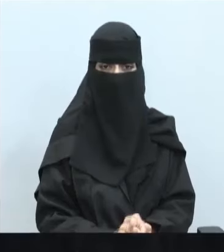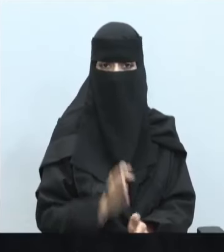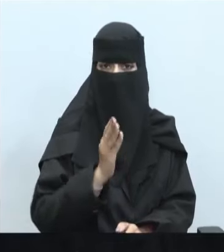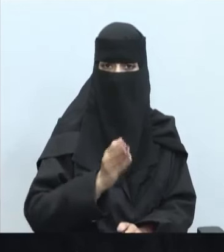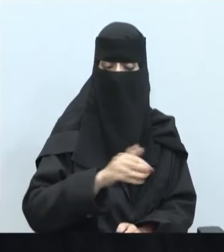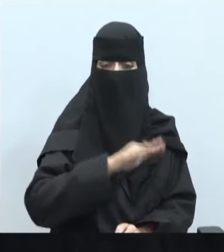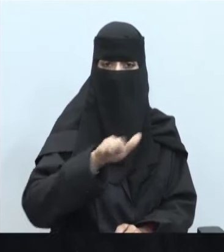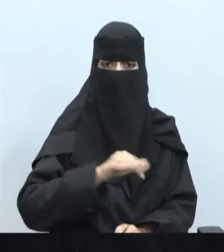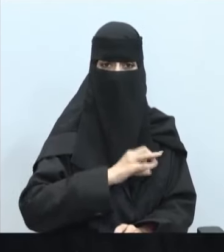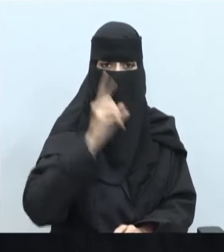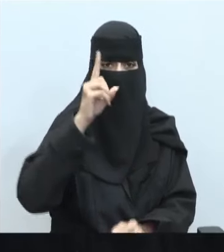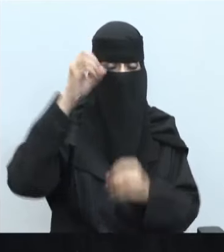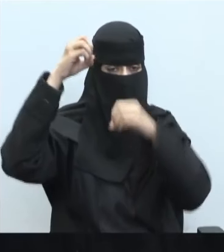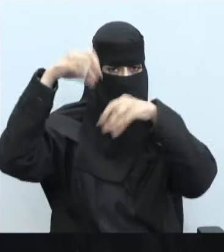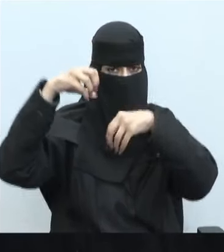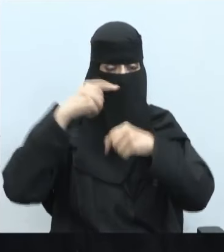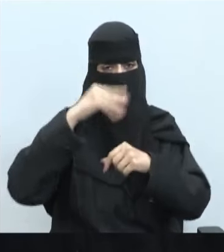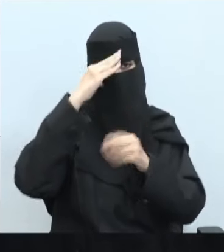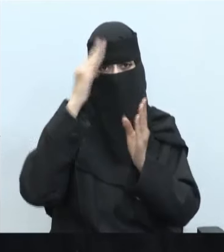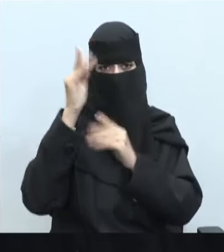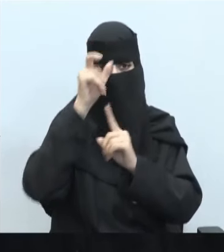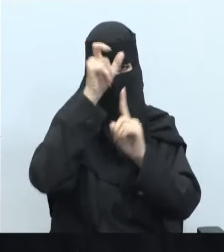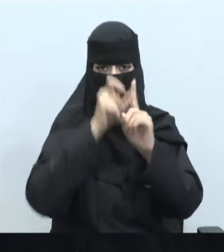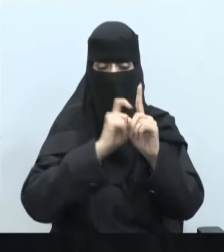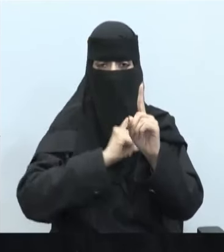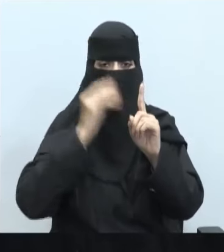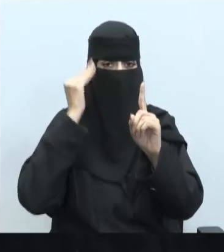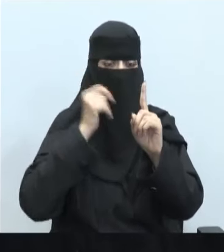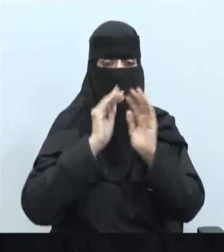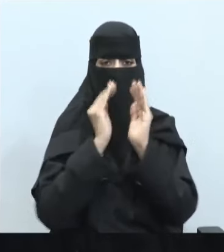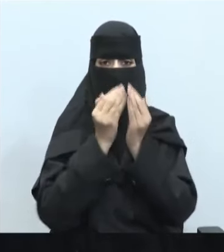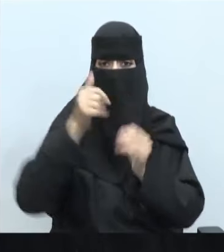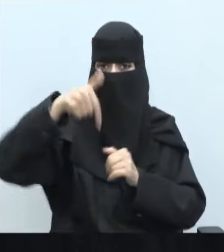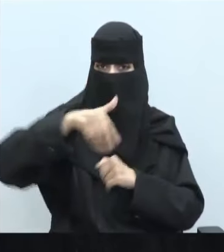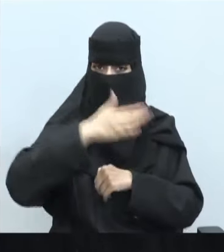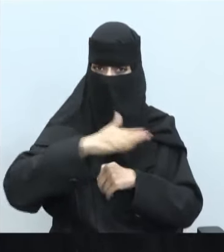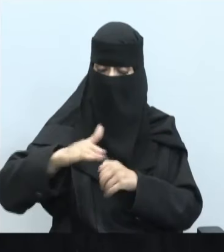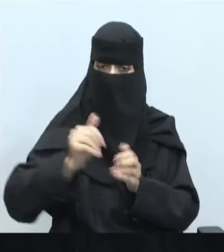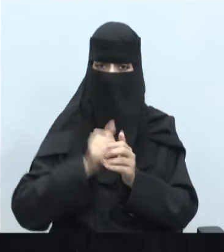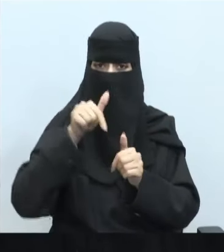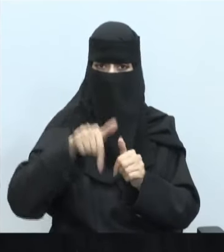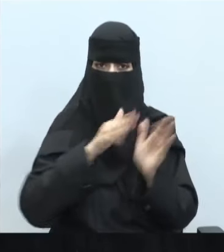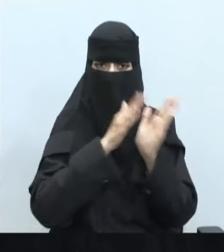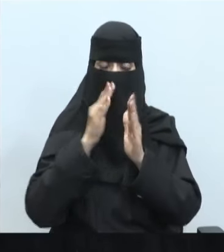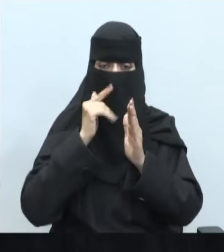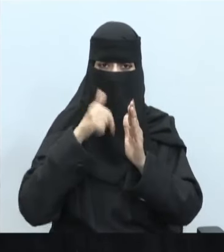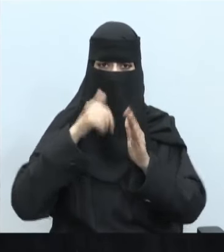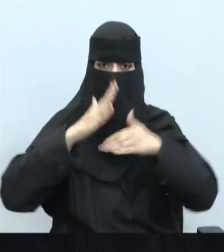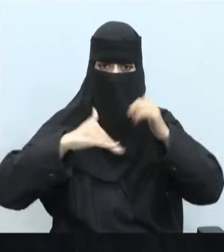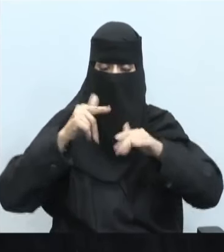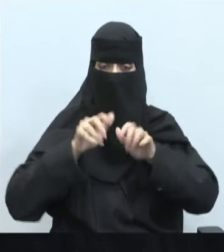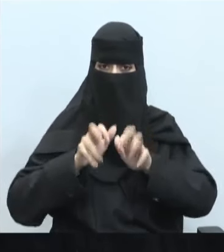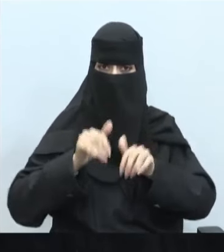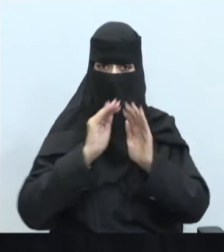السلام عليكم ورحمه الله وبركاته مرحبا بكم اعزائي طلاب الصف السادس ابتدائي في ماده المهارات